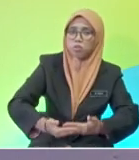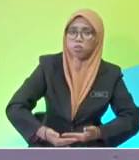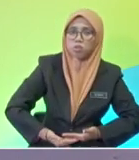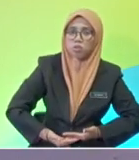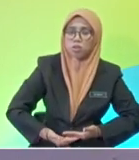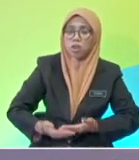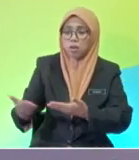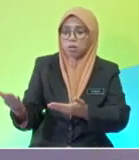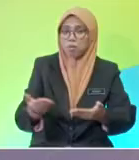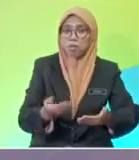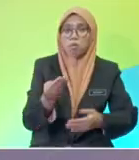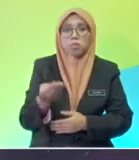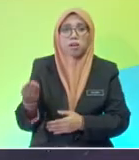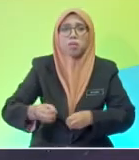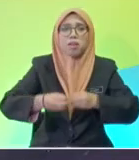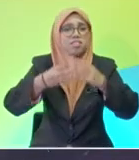yang banyak